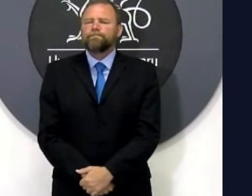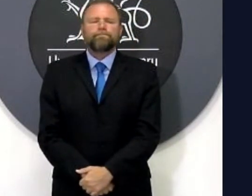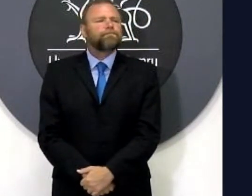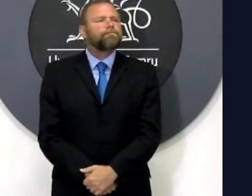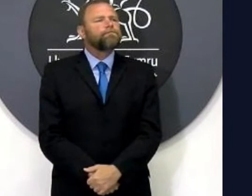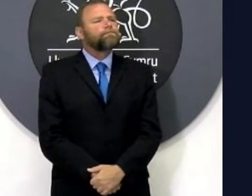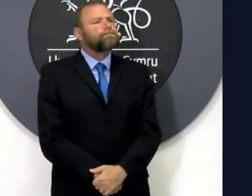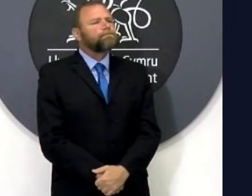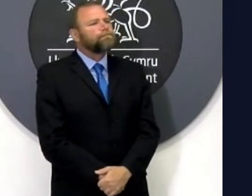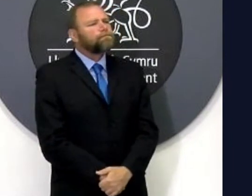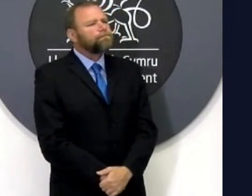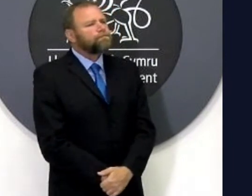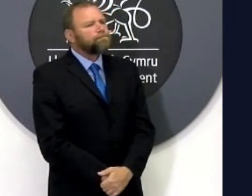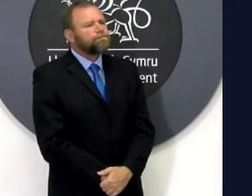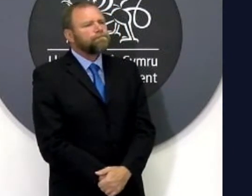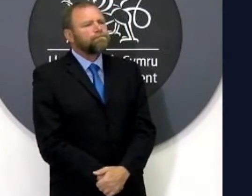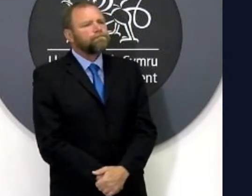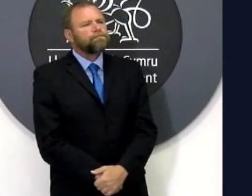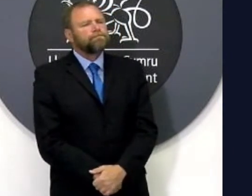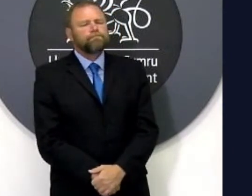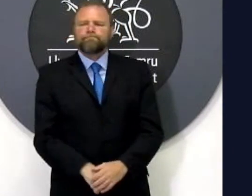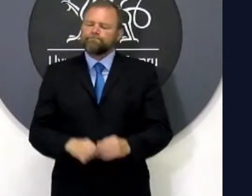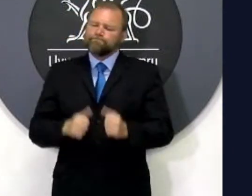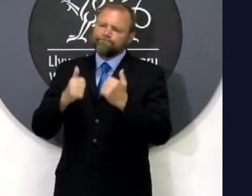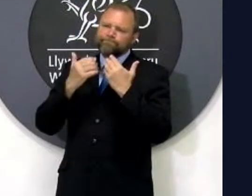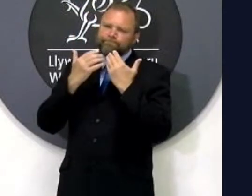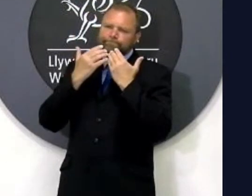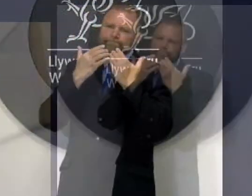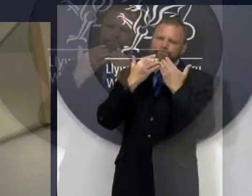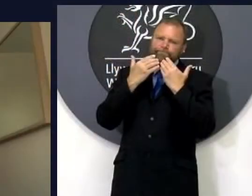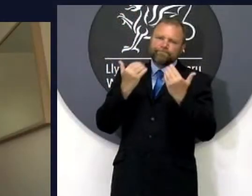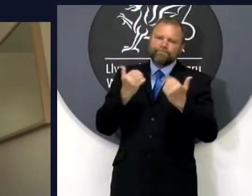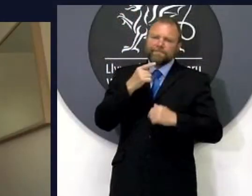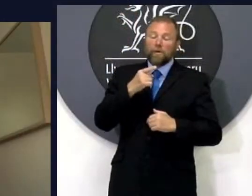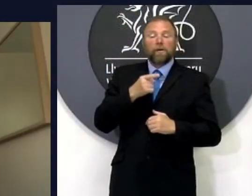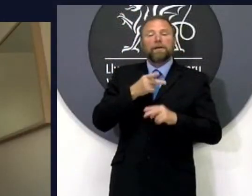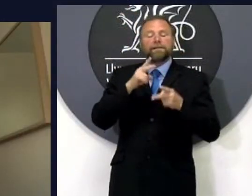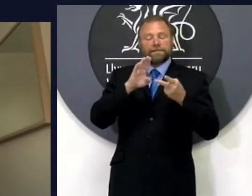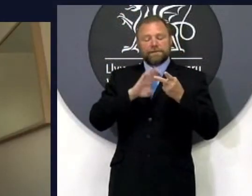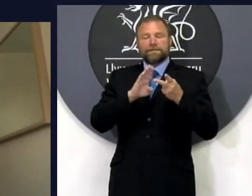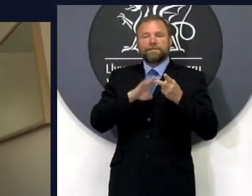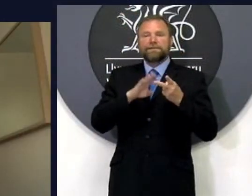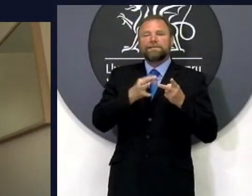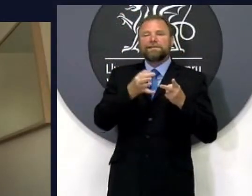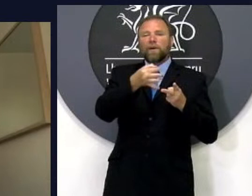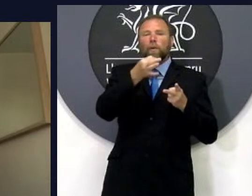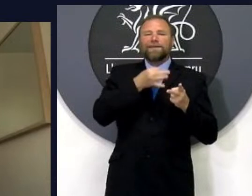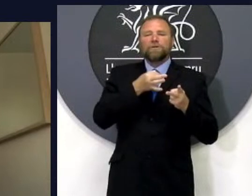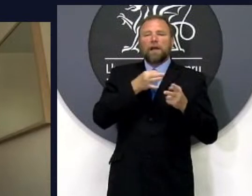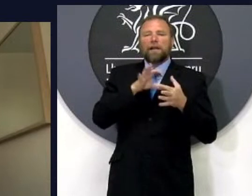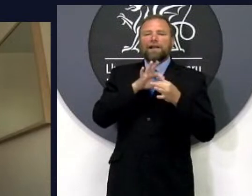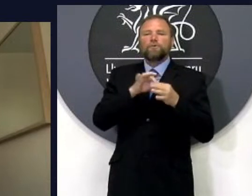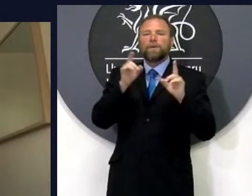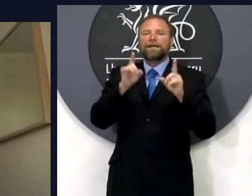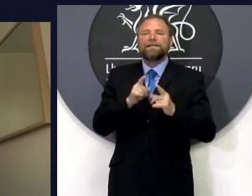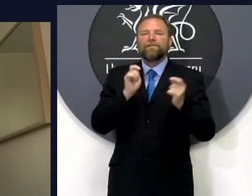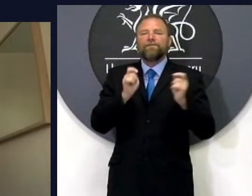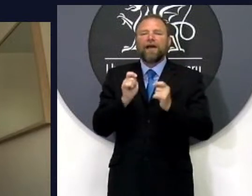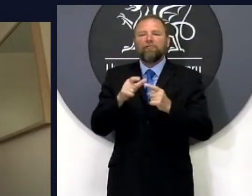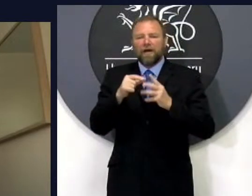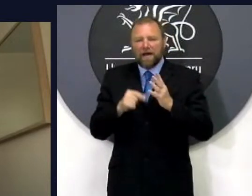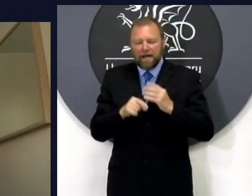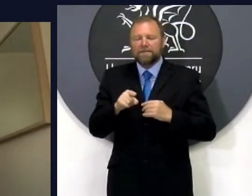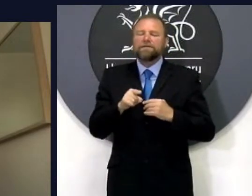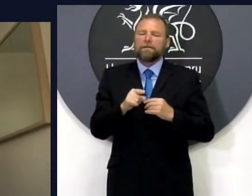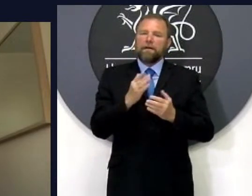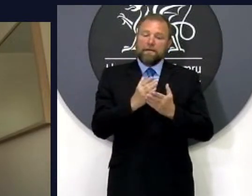Diolch i chi. Ac wrth i'r amrywiolyn a gafodd ei adnabod yn gyntaf yn India fod ar gynnydd mewn rhai mannau, ac